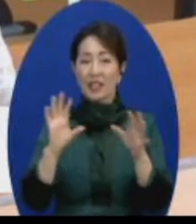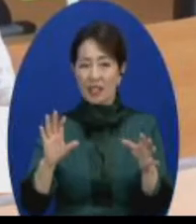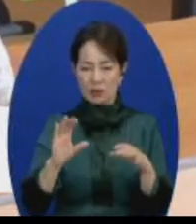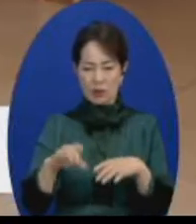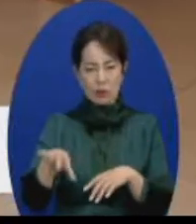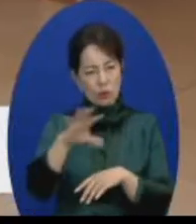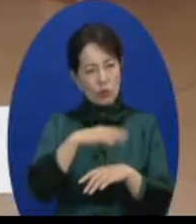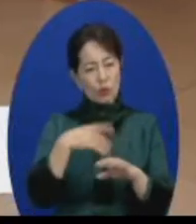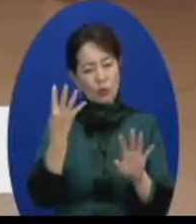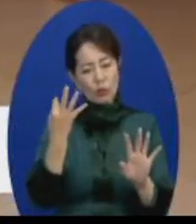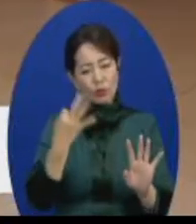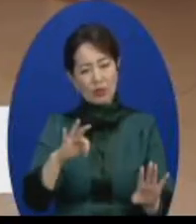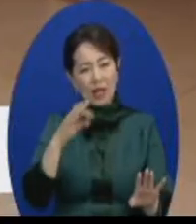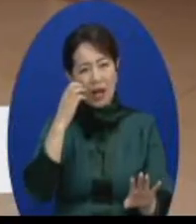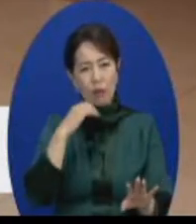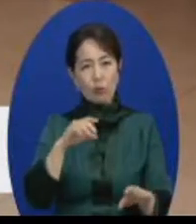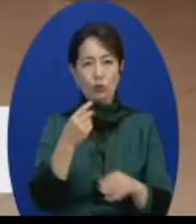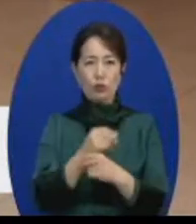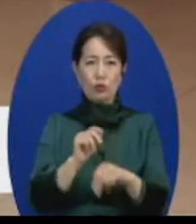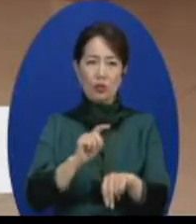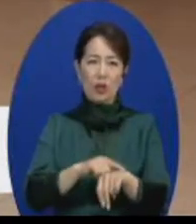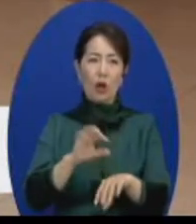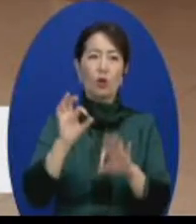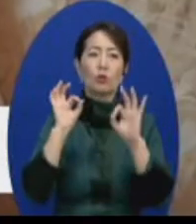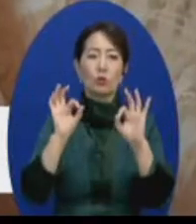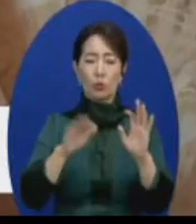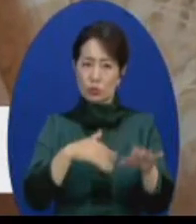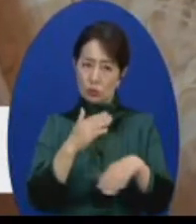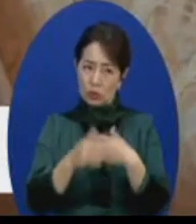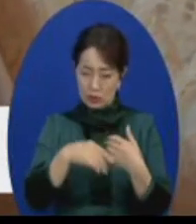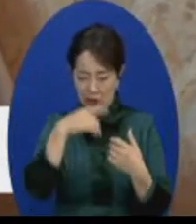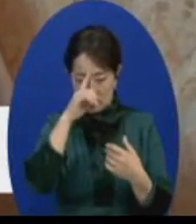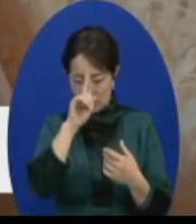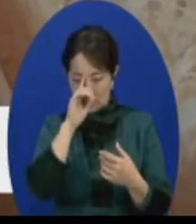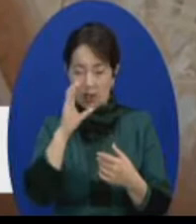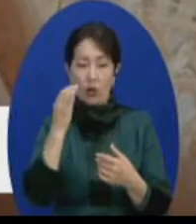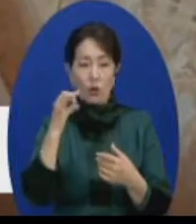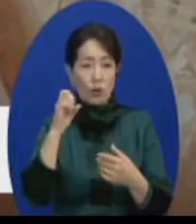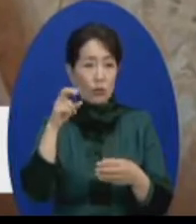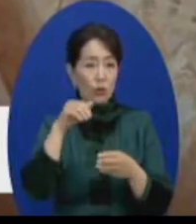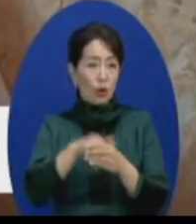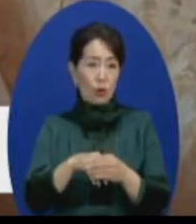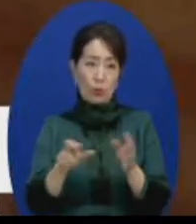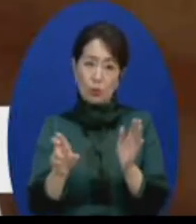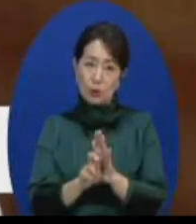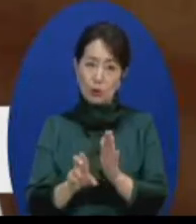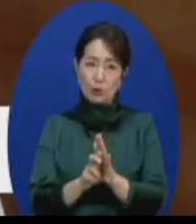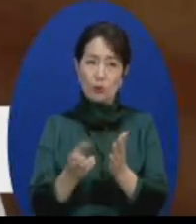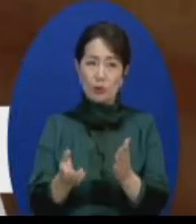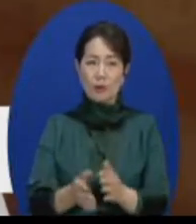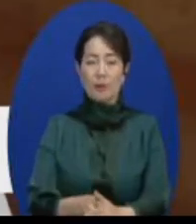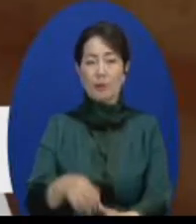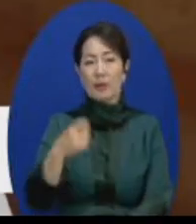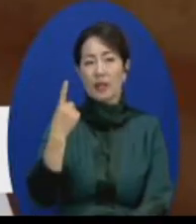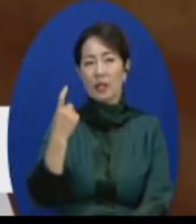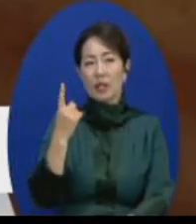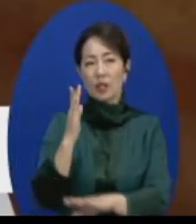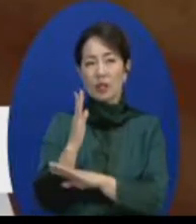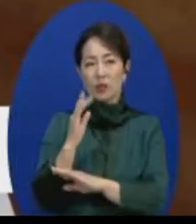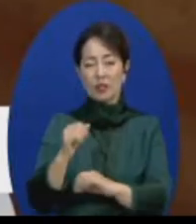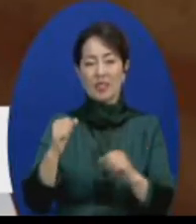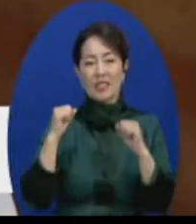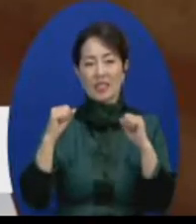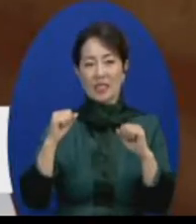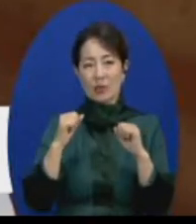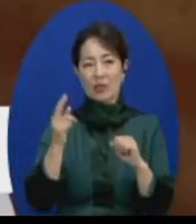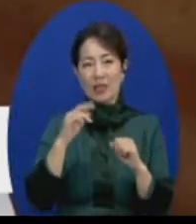хэмжээнд 480 гаруй ахмад чөлөө цагаа зөв боловсон өнгөрүүлэх, эмчилгээ сувилд хамрагдах боломж бүрдэж байна. Нэгдүгээр